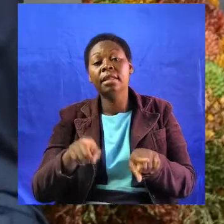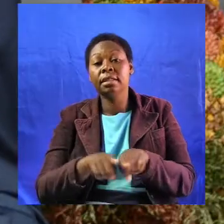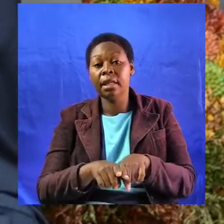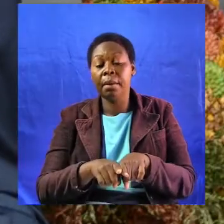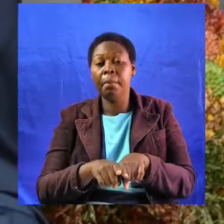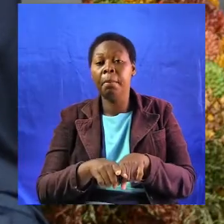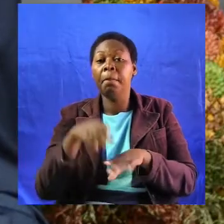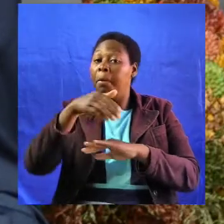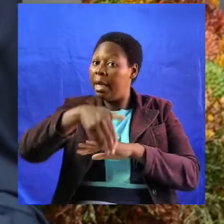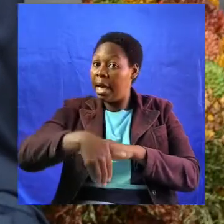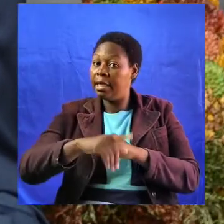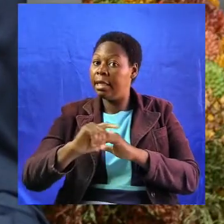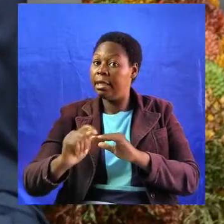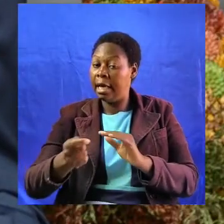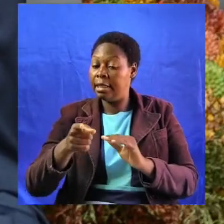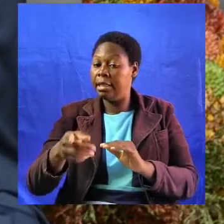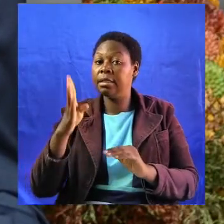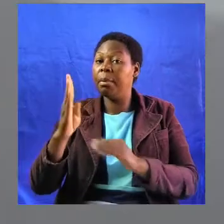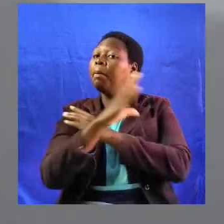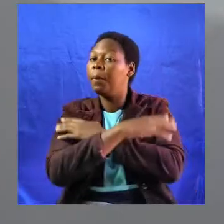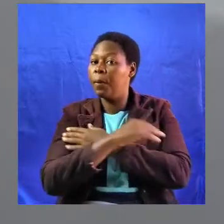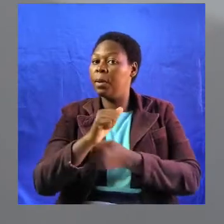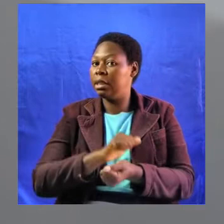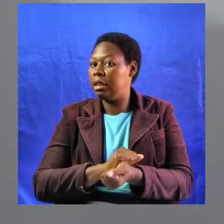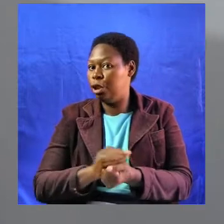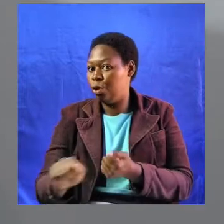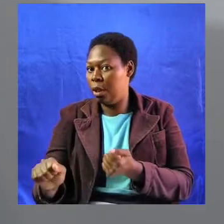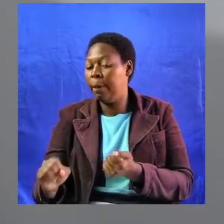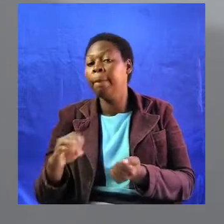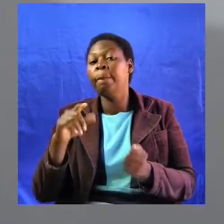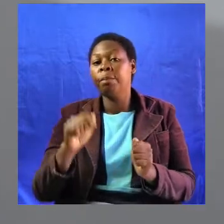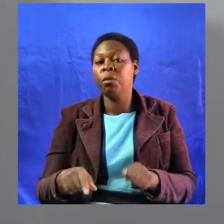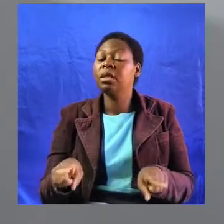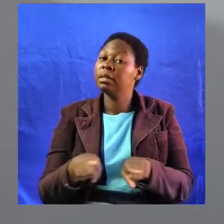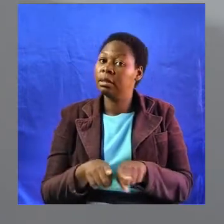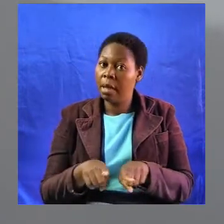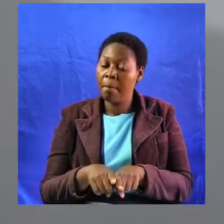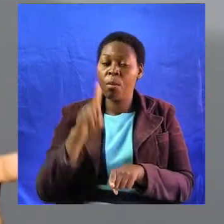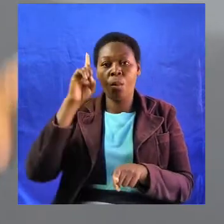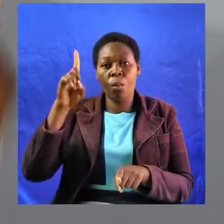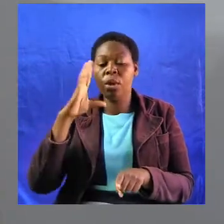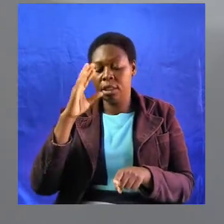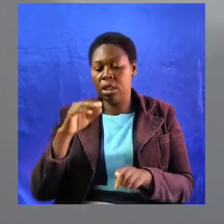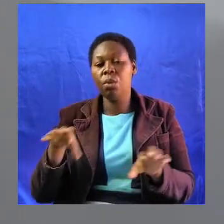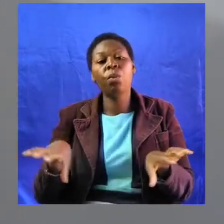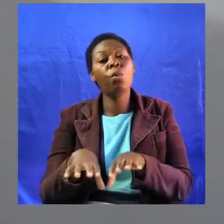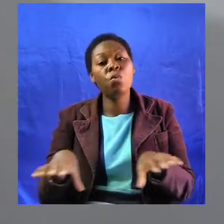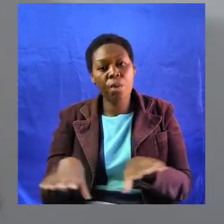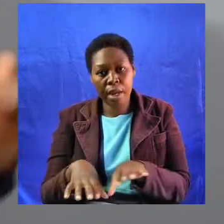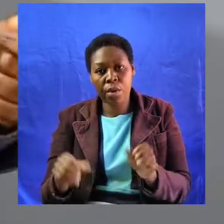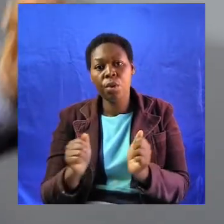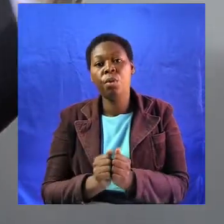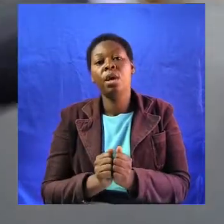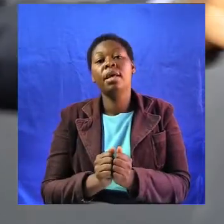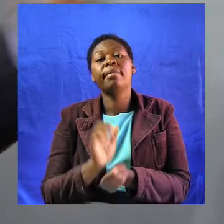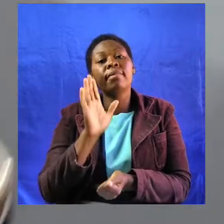ibatike kuti zveshuwa tine kubatsira kwatinoita madzimambo nekushanda navo kuti vapinde muzano ramwari.